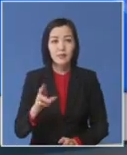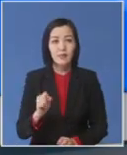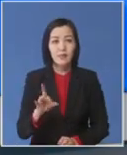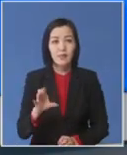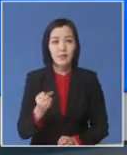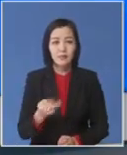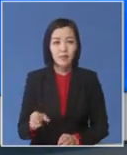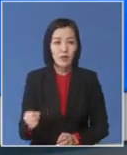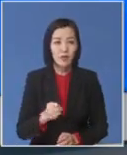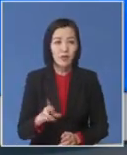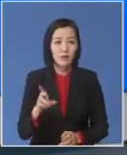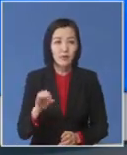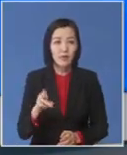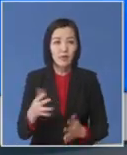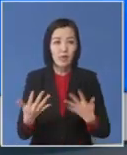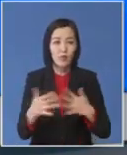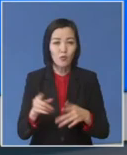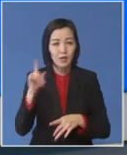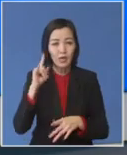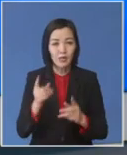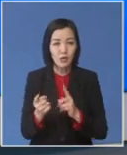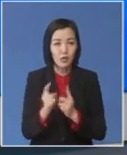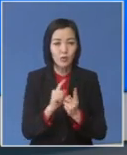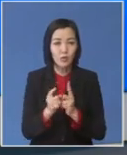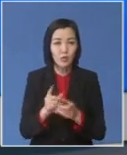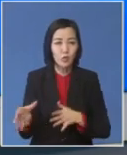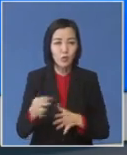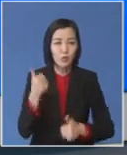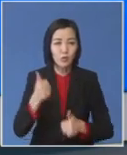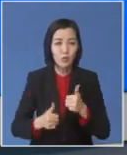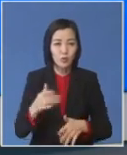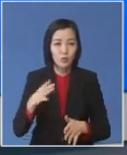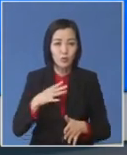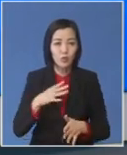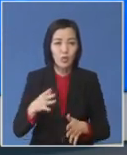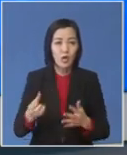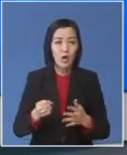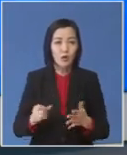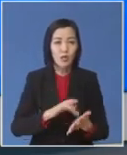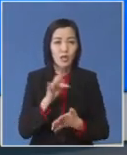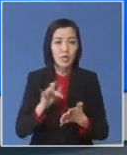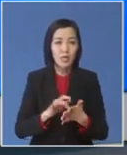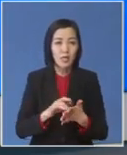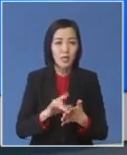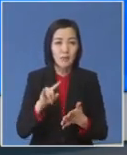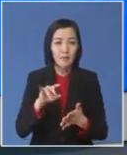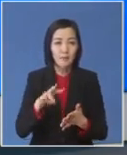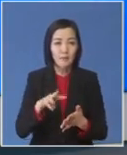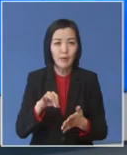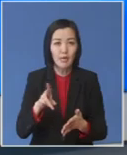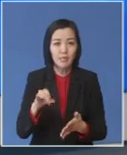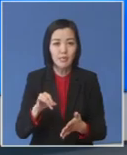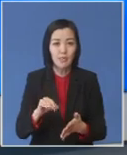Қарасай ауданы Береке ауылында қазақ күресінен облыстық турнир өтті. Бұл жарысқа Жетісу өңірінің аудан қалаларымен қатар Маңғыстау облысы және